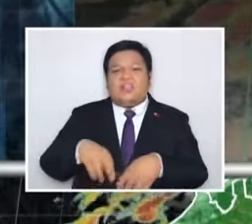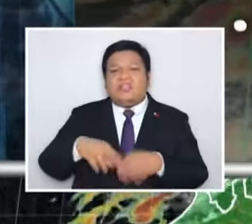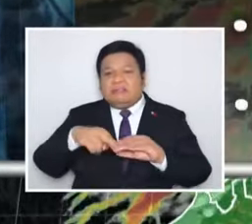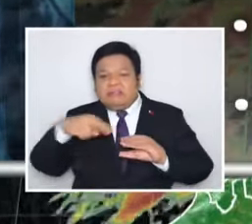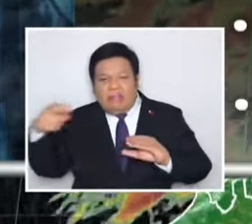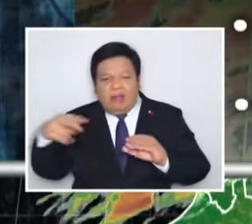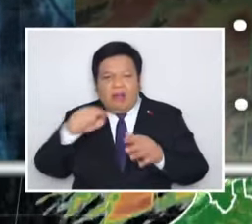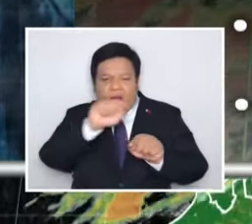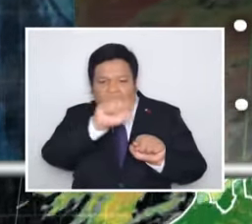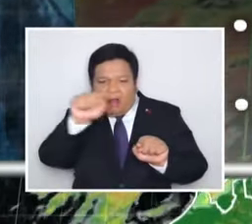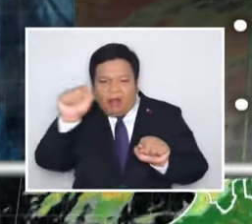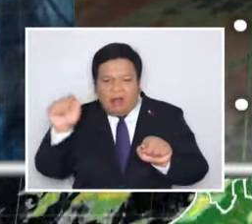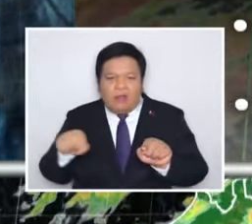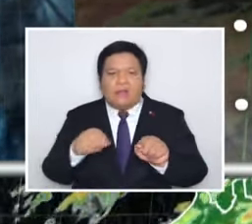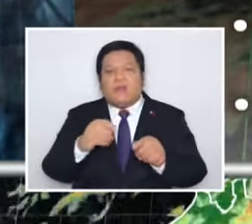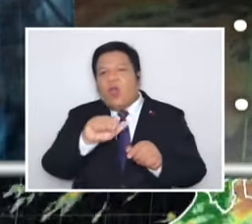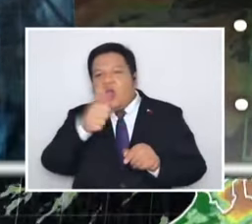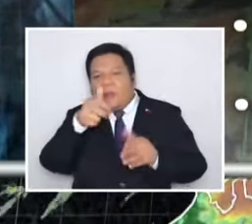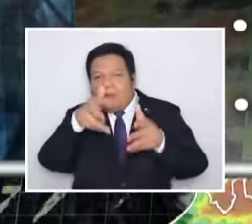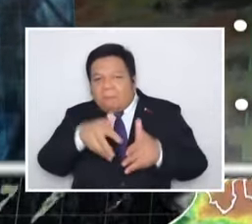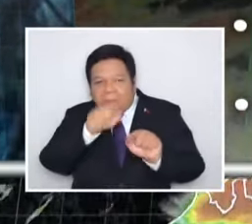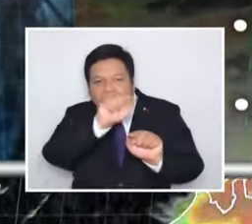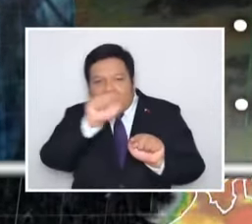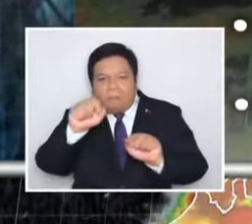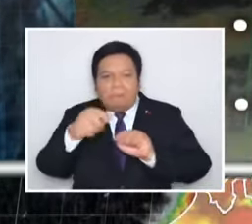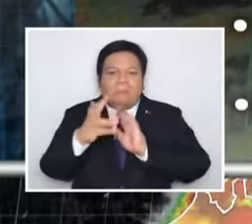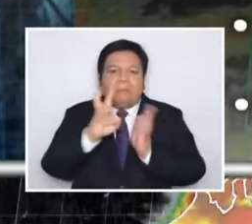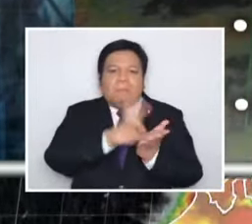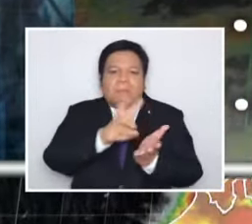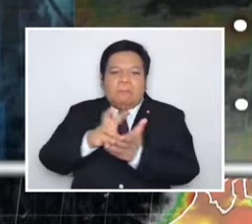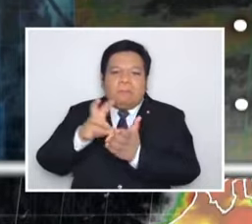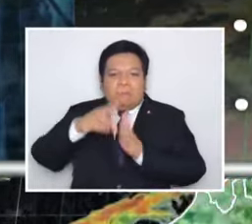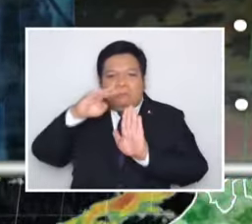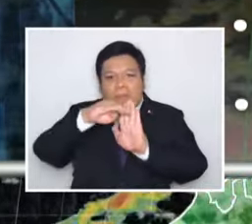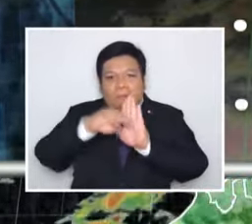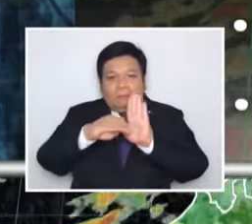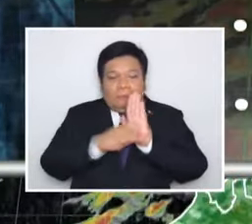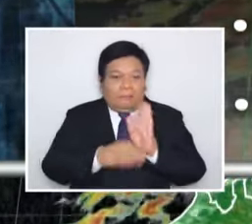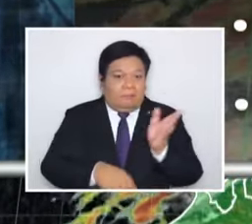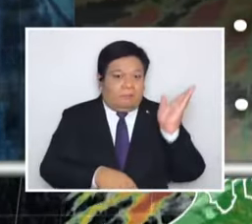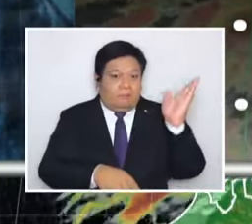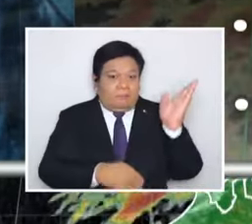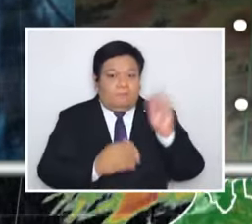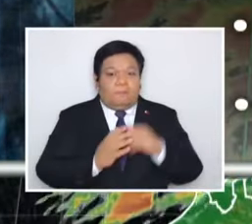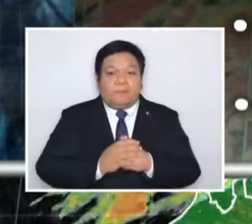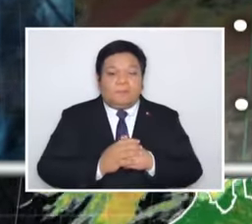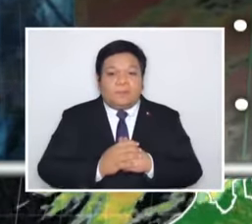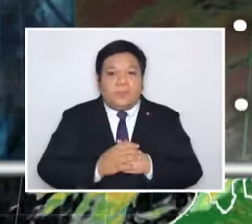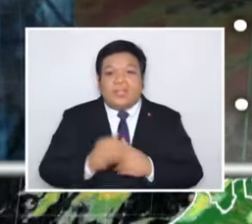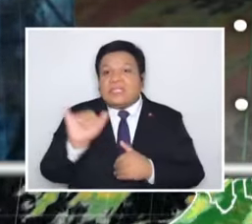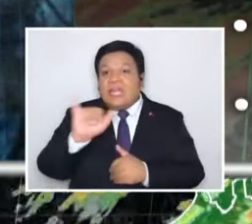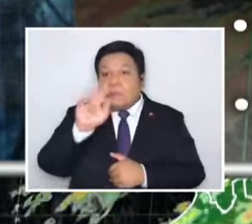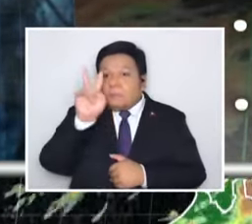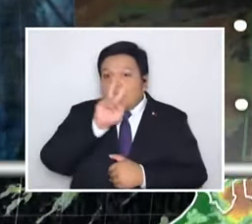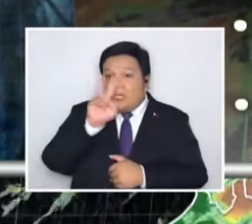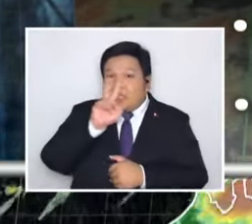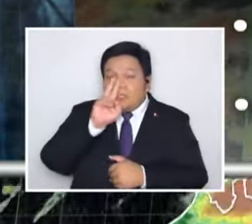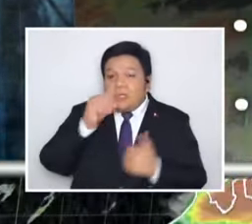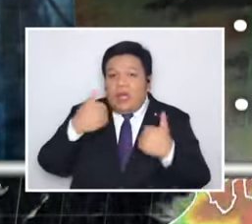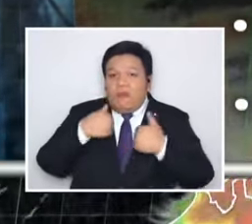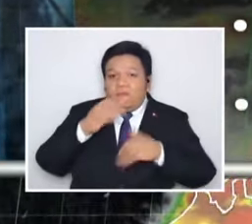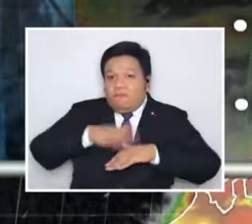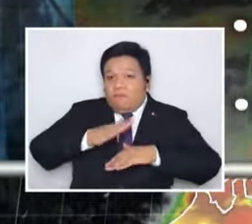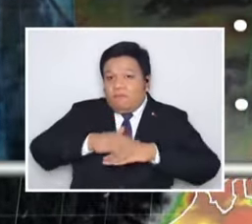Mindoro, Camarines Norte, Camarines Sur at Albay. Sa Visayas naman, signal number 1 sa western portion ng Northern Samar,